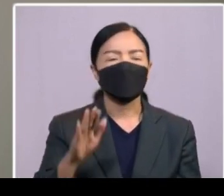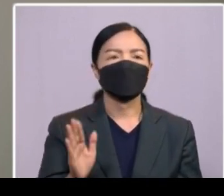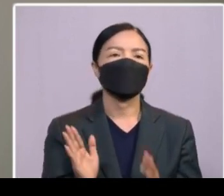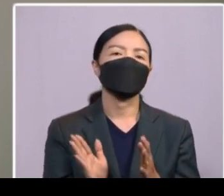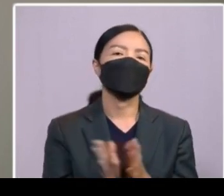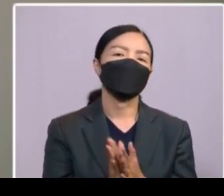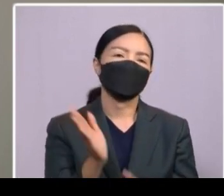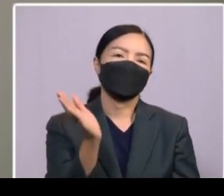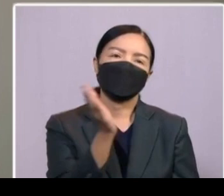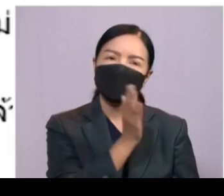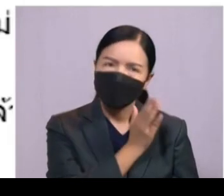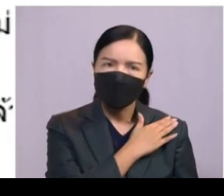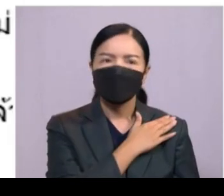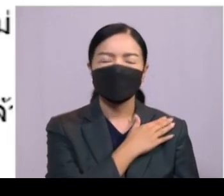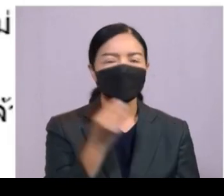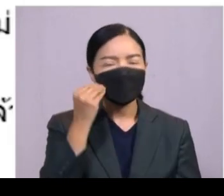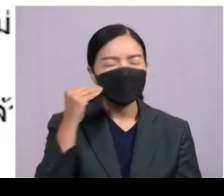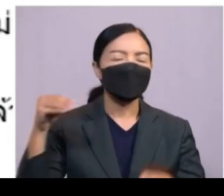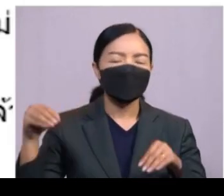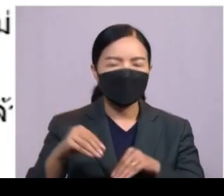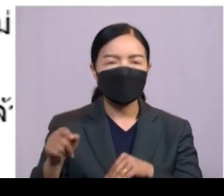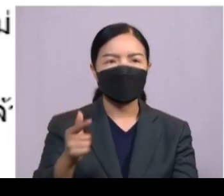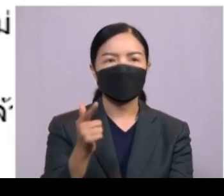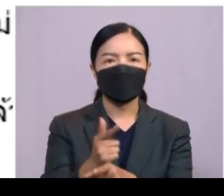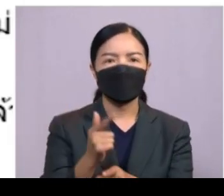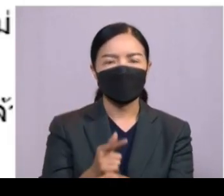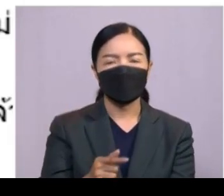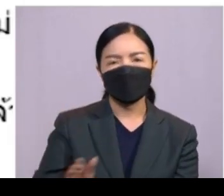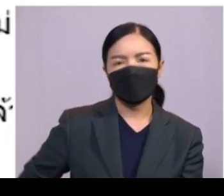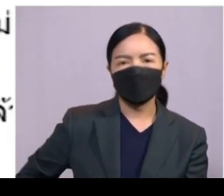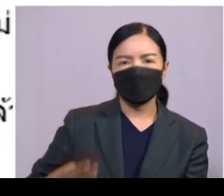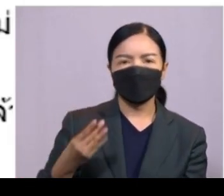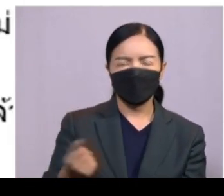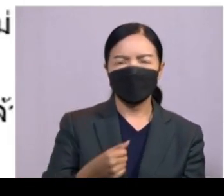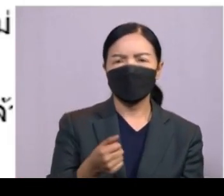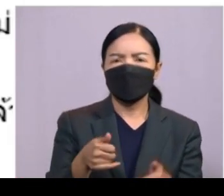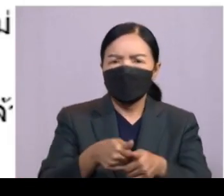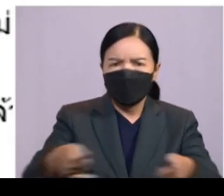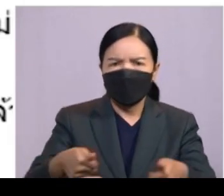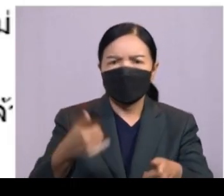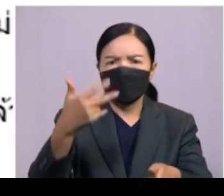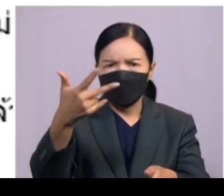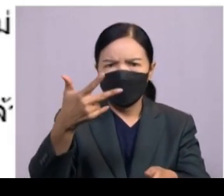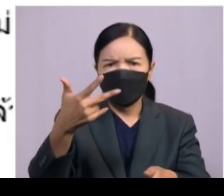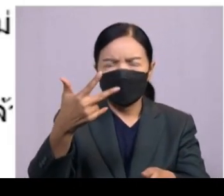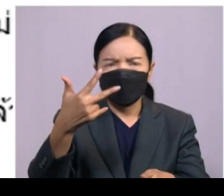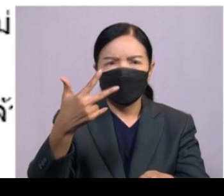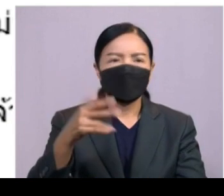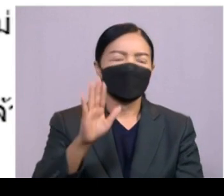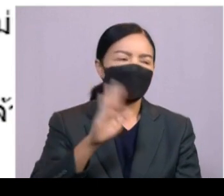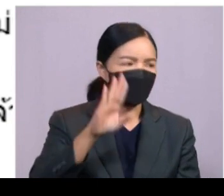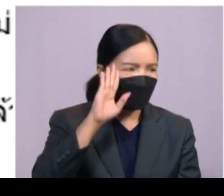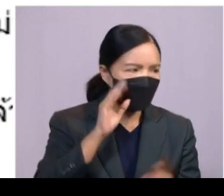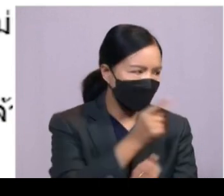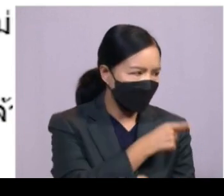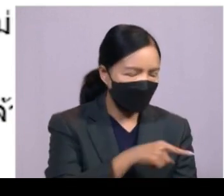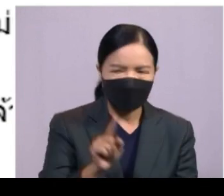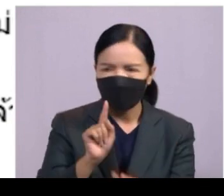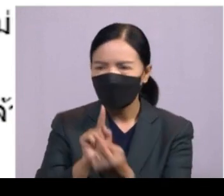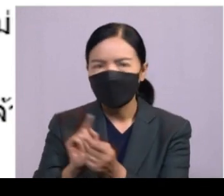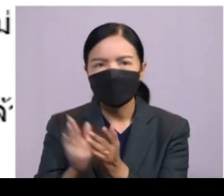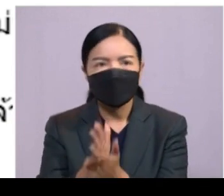ลูกวัดแห่งหนึ่งอยู่บ้านใกล้ๆกันเลี้ยงพิษบู3ตัวนี้เอาไว้หลังแจ้งความเจ้าหน้าที่ก็เตรียมไปพูดคุยกับพระรูปนี้น